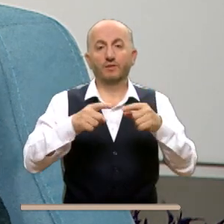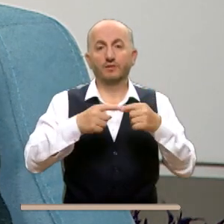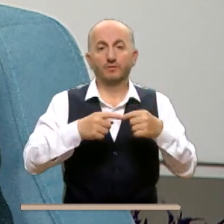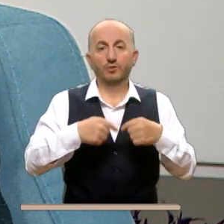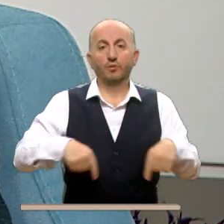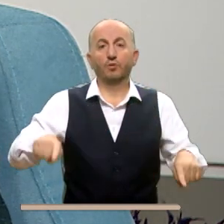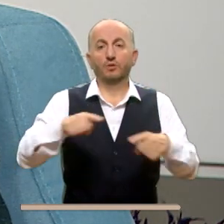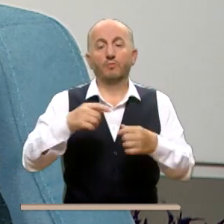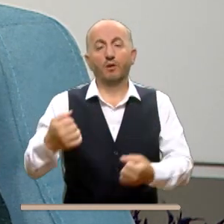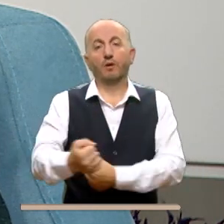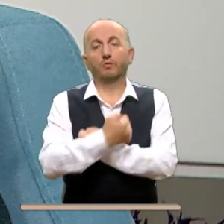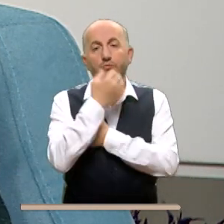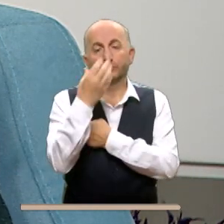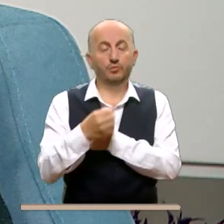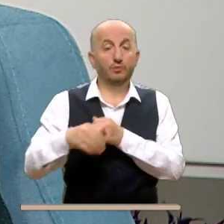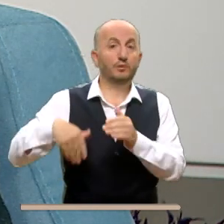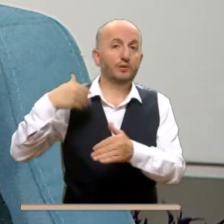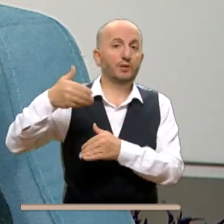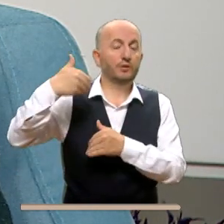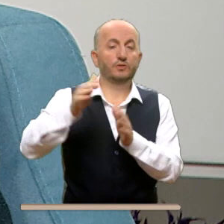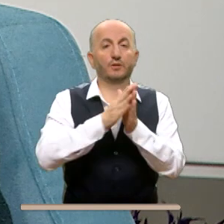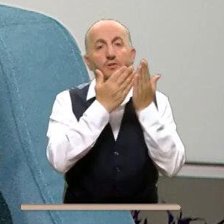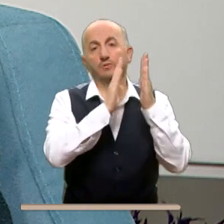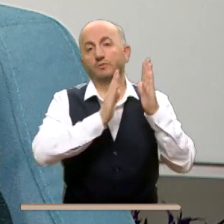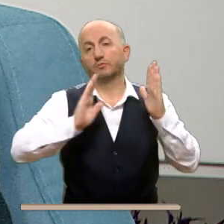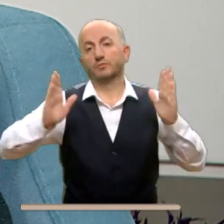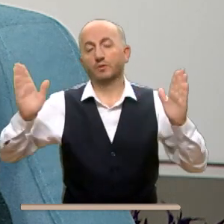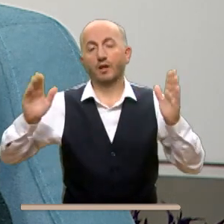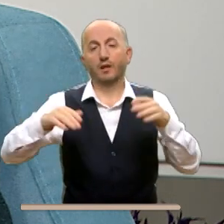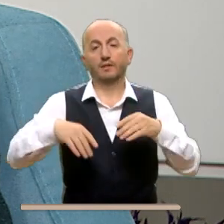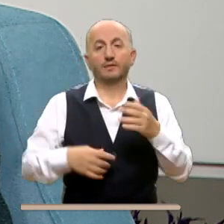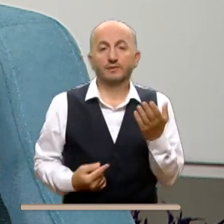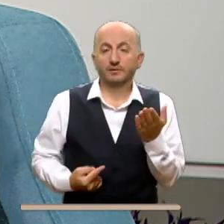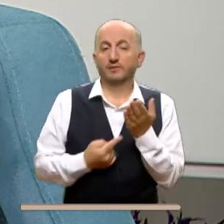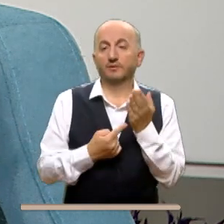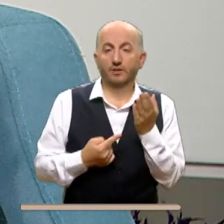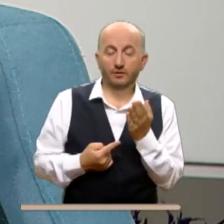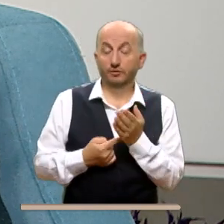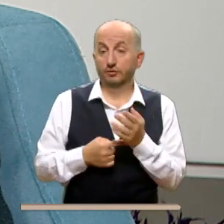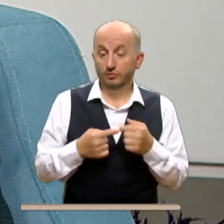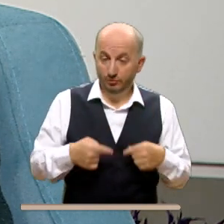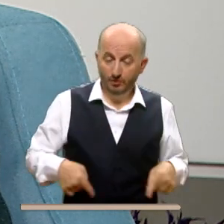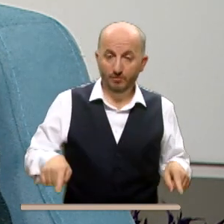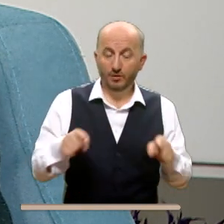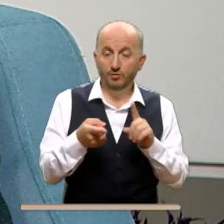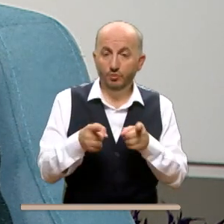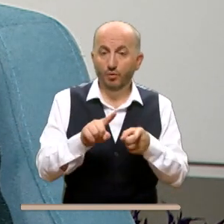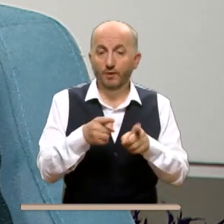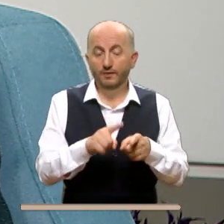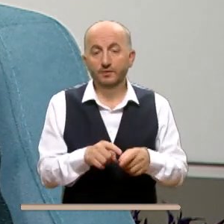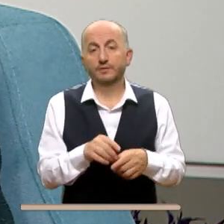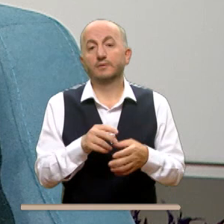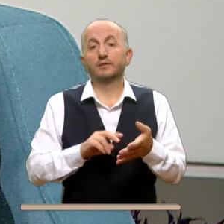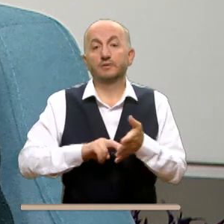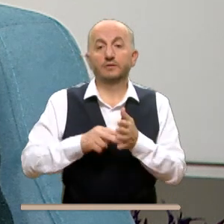olan geleceğin kütüphanecilerini, geleceğin elektronik bilgi ortamlarını yönetecek bilgi